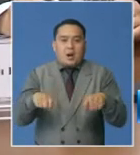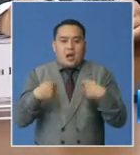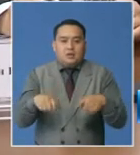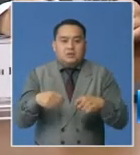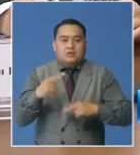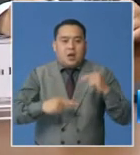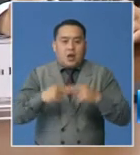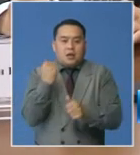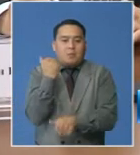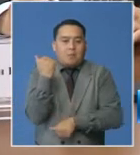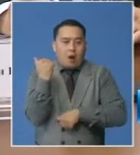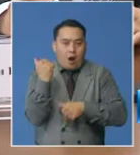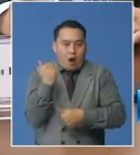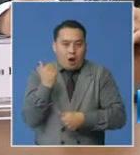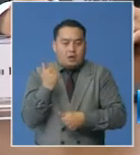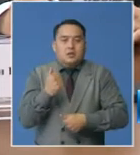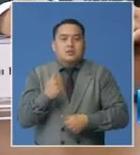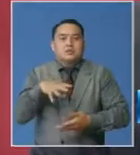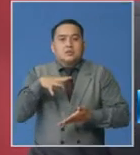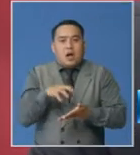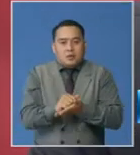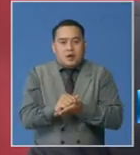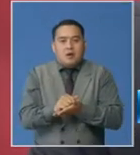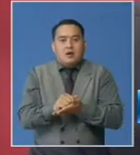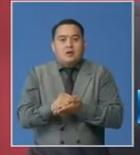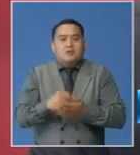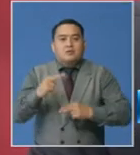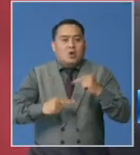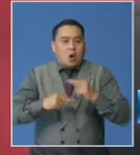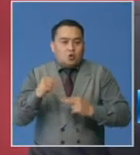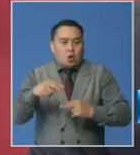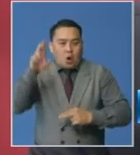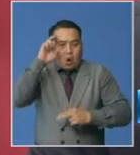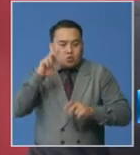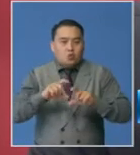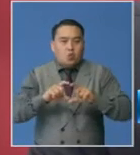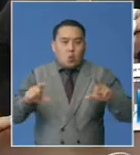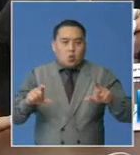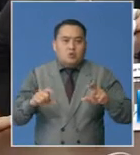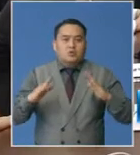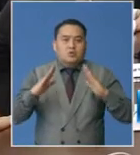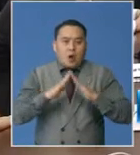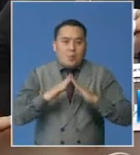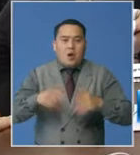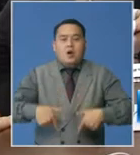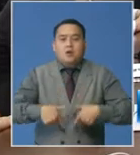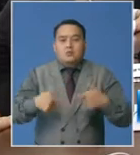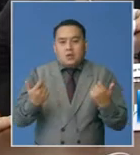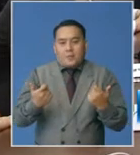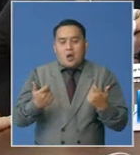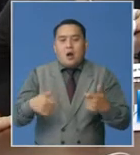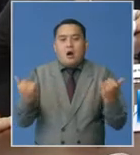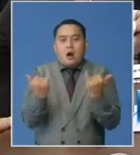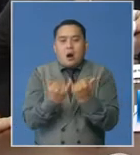строительных материалов. При этом интерьер Янкович занимается также возведением госучреждений, жилых зданий, отелей. По словам